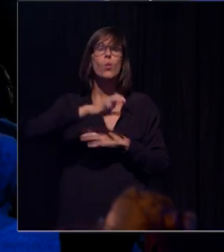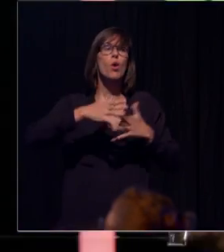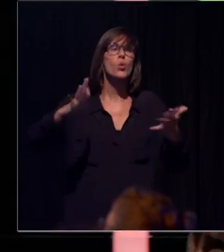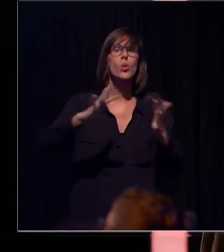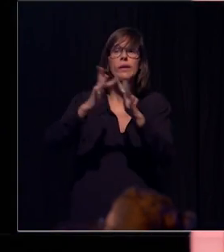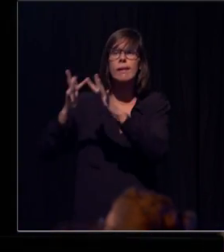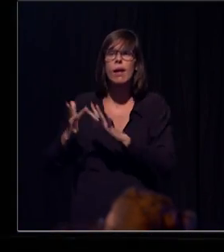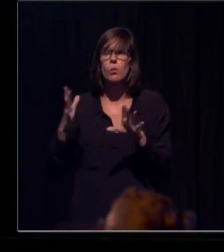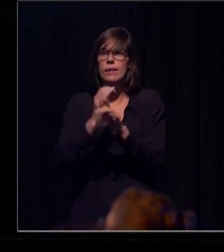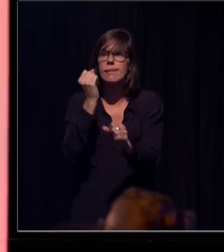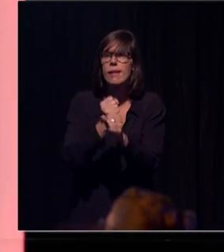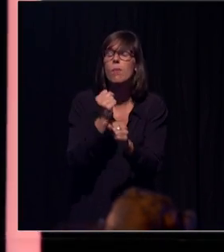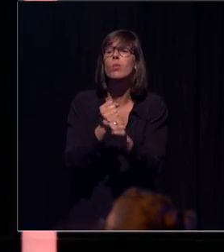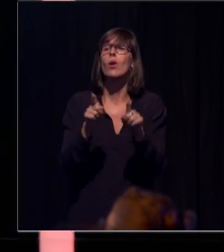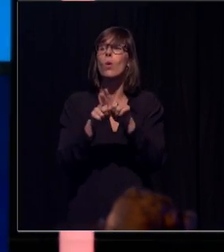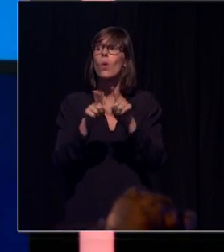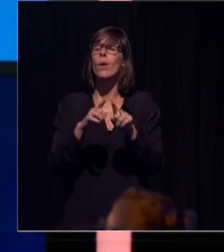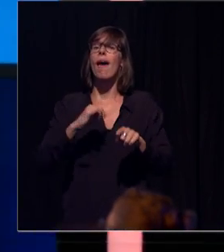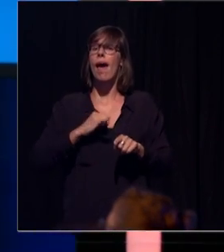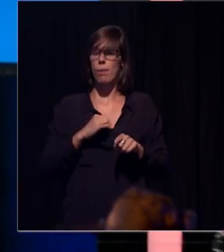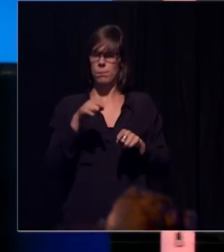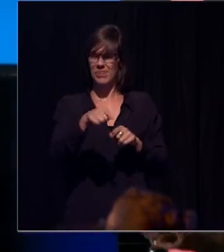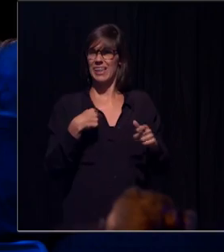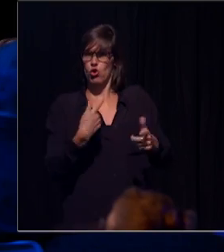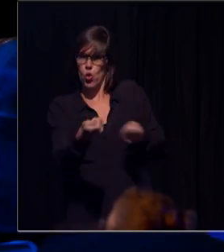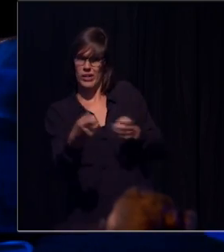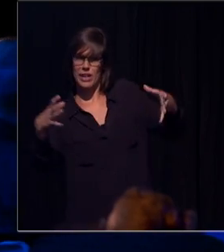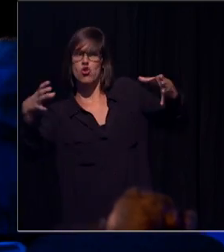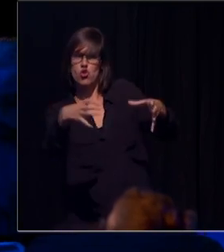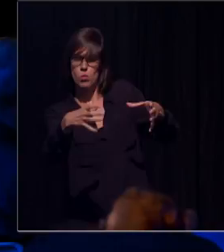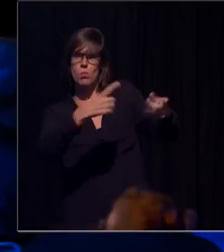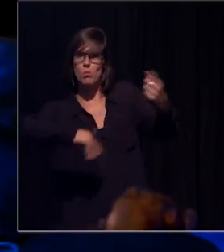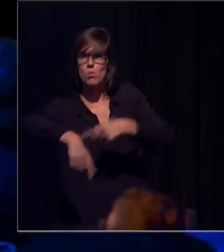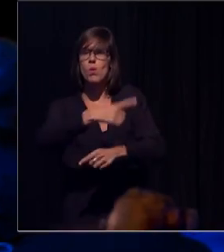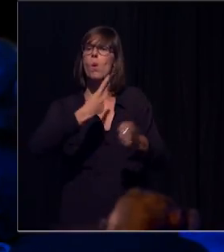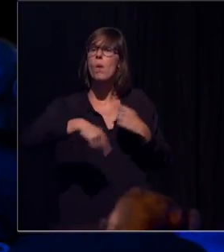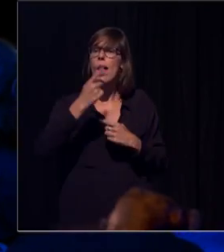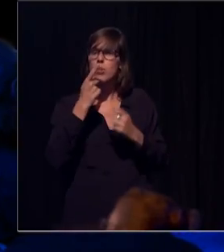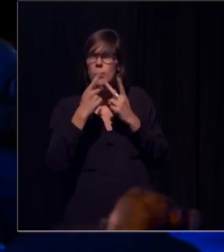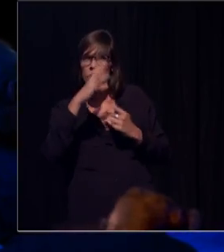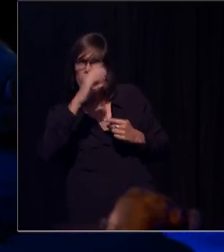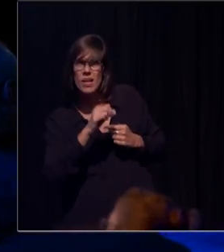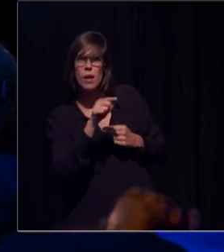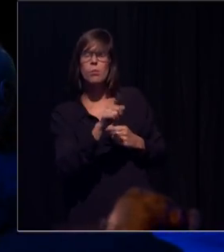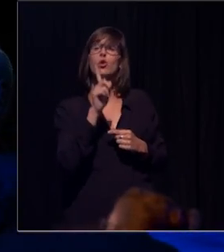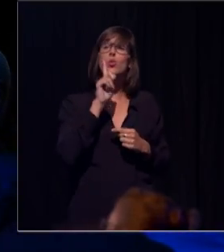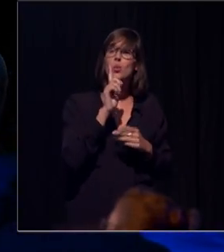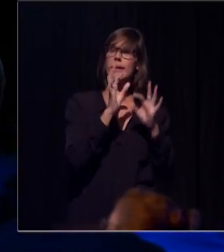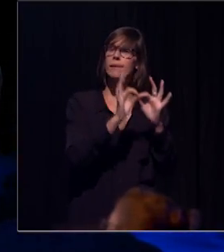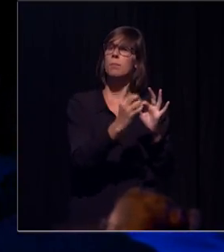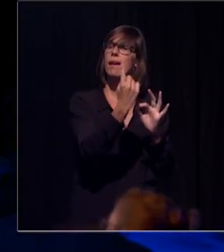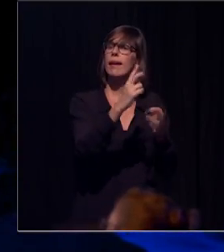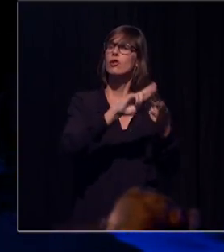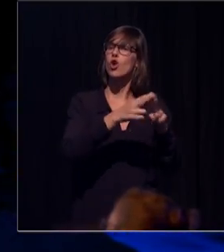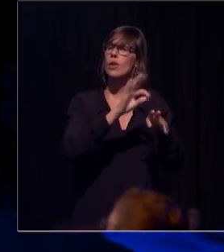krijgen en hoe we die ziekte kunnen tegenhouden. En zo werken we bijvoorbeeld in Europa samen in grote netwerken. Ik coördineer bijvoorbeeld